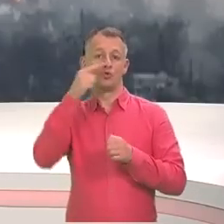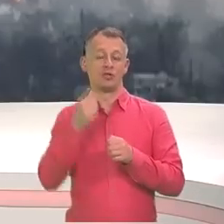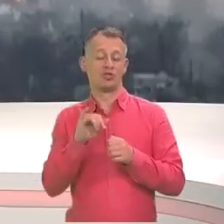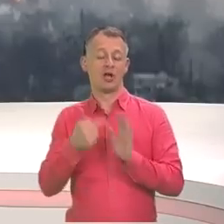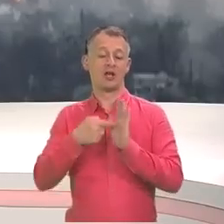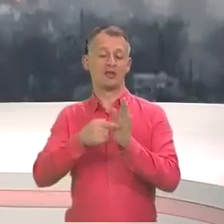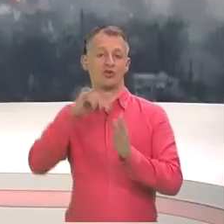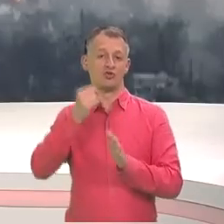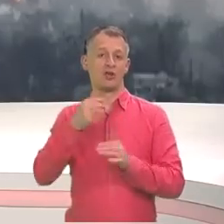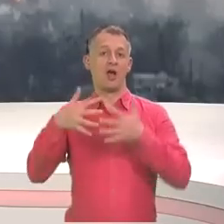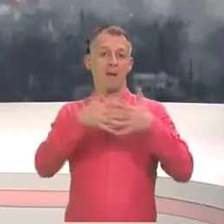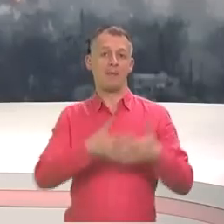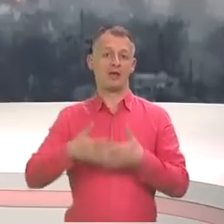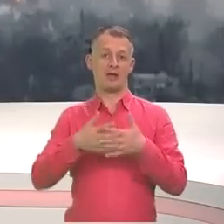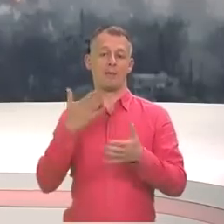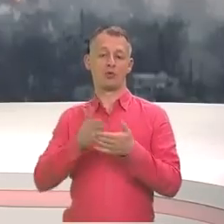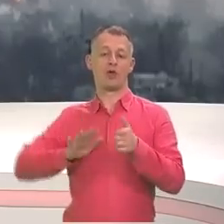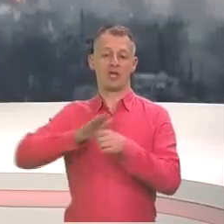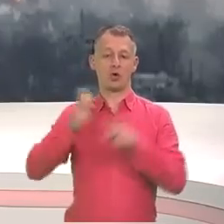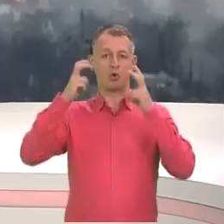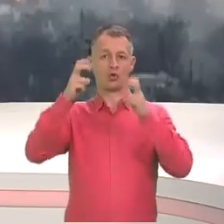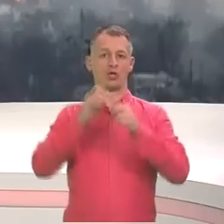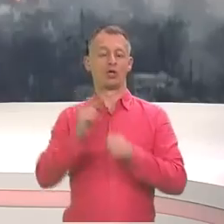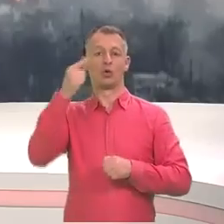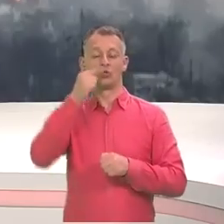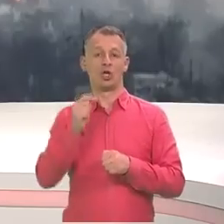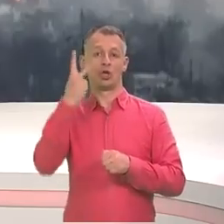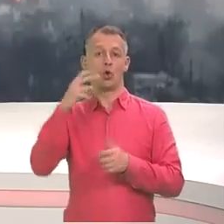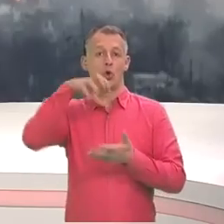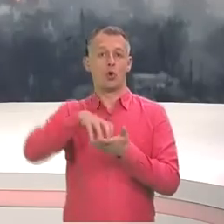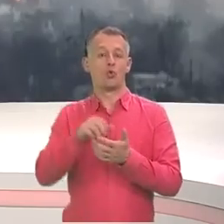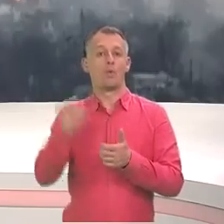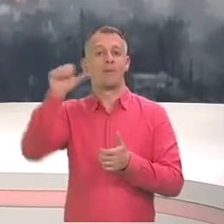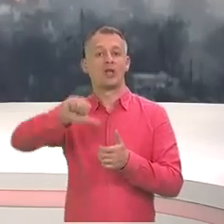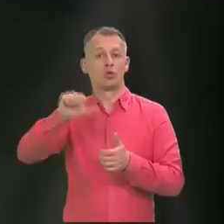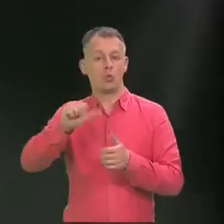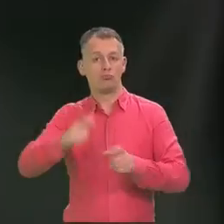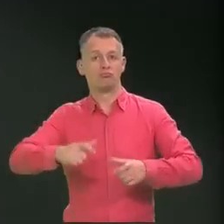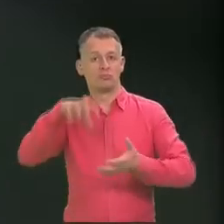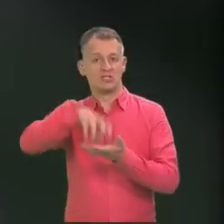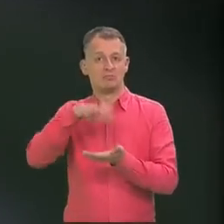pentru atacul cu dronă de la Moscova. Tot în Rusia, două rafinerii au fost bombardate.